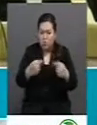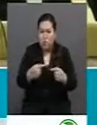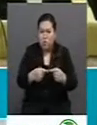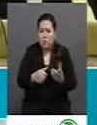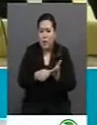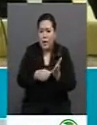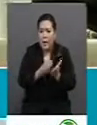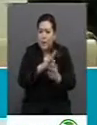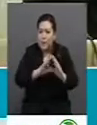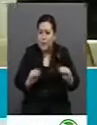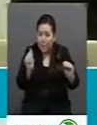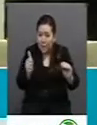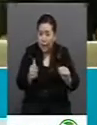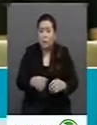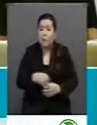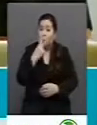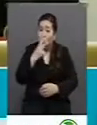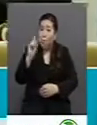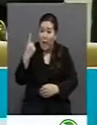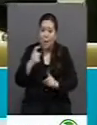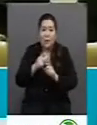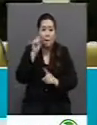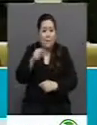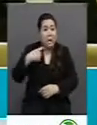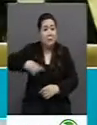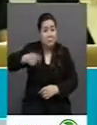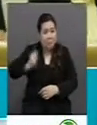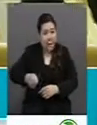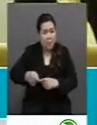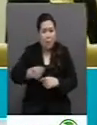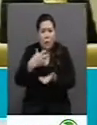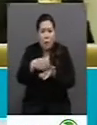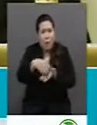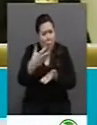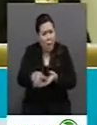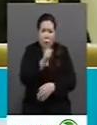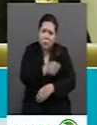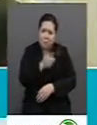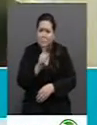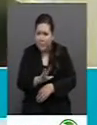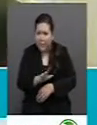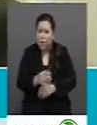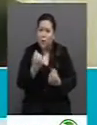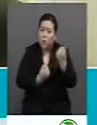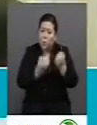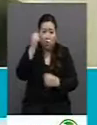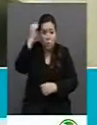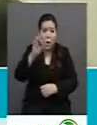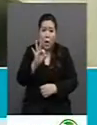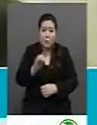รได้แล้วก็ต้องรอดูว่าคำสั่งศาลที่เป็นข่าวออกมาเนี่ยเป็นคำสั่งจริงหรือเปล่าจะเอารถที่ติดค้างอีก99คันเนี่ย